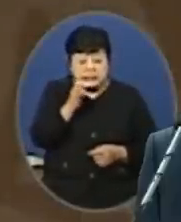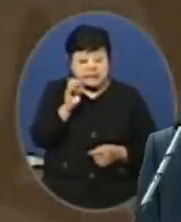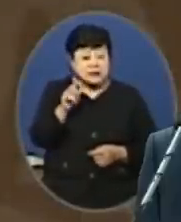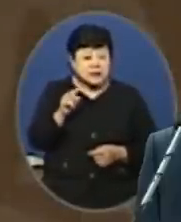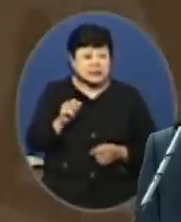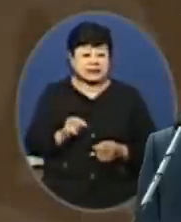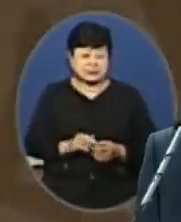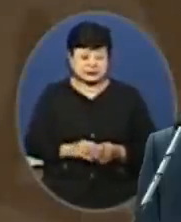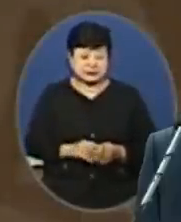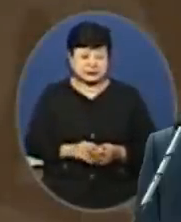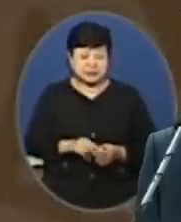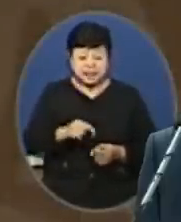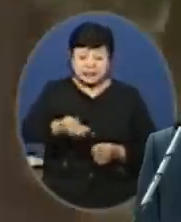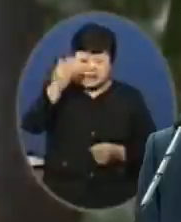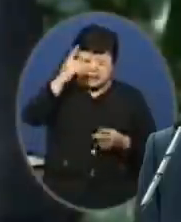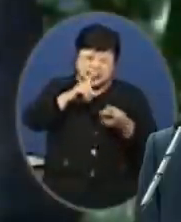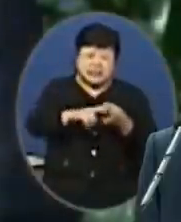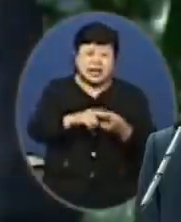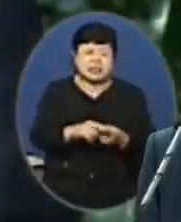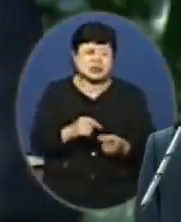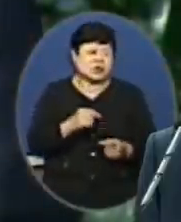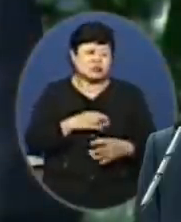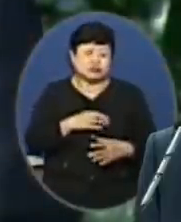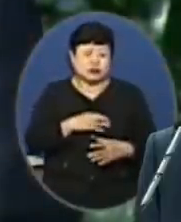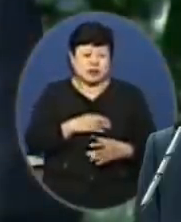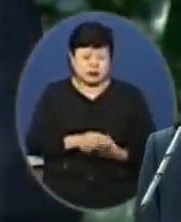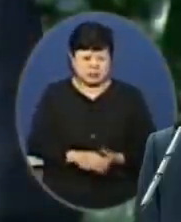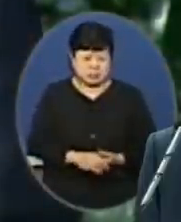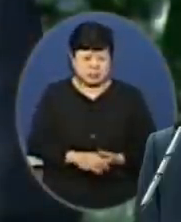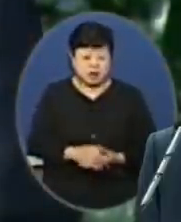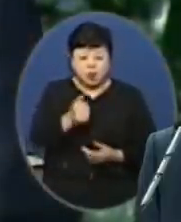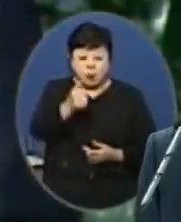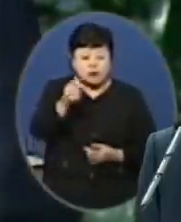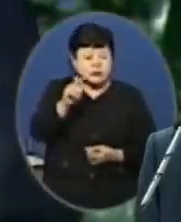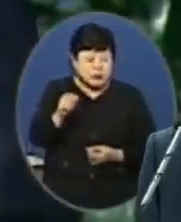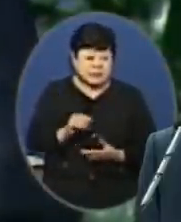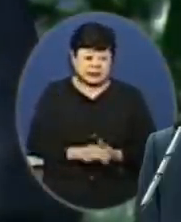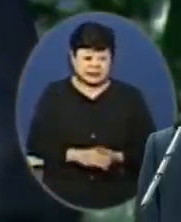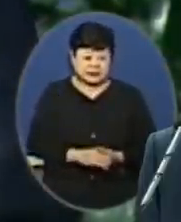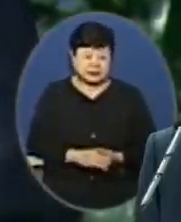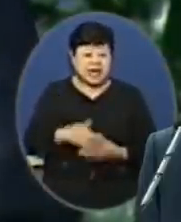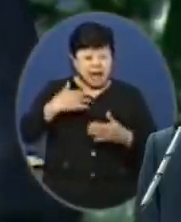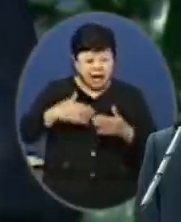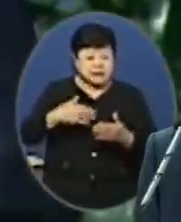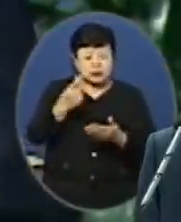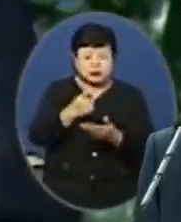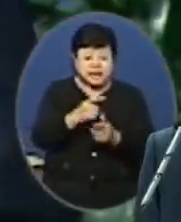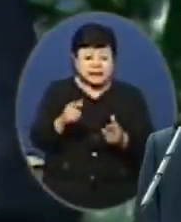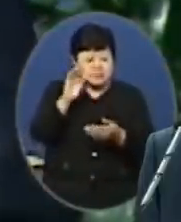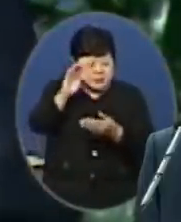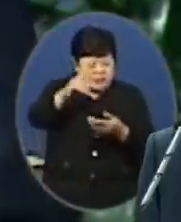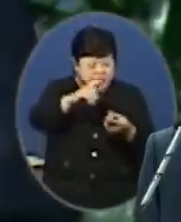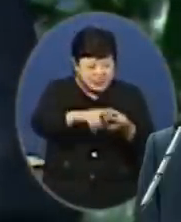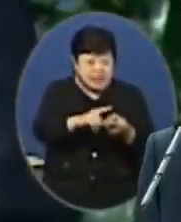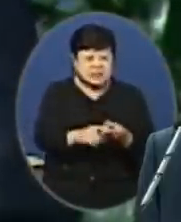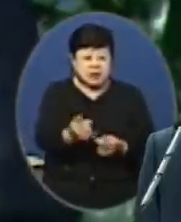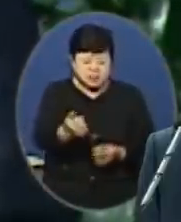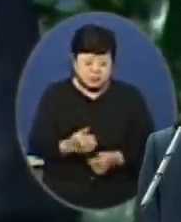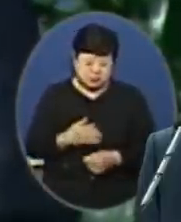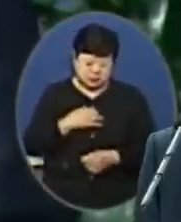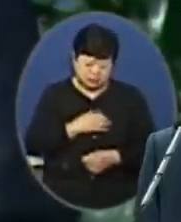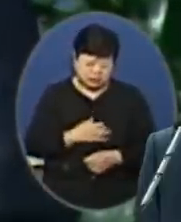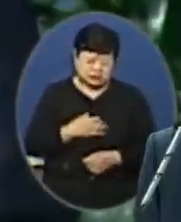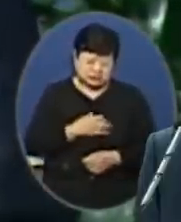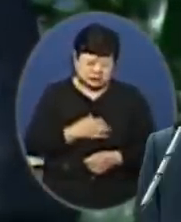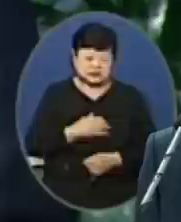40%는 과거에 대한 두려움이라는 것입니다. 그리고 50%는 아직 다가오지 않은 미래에 관한